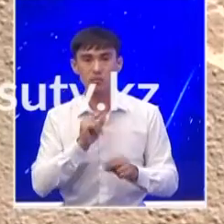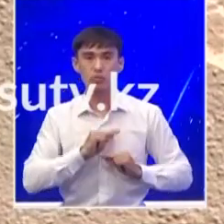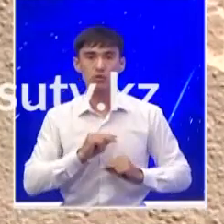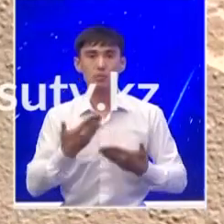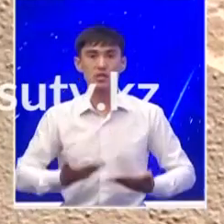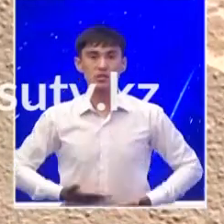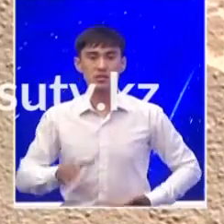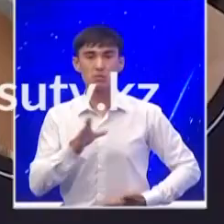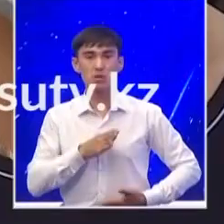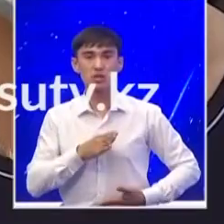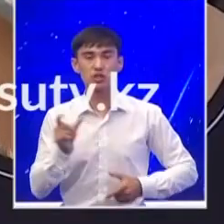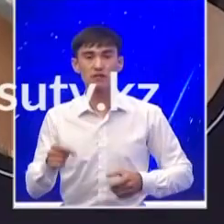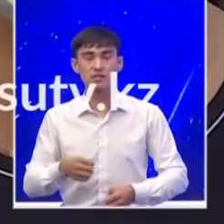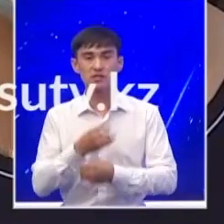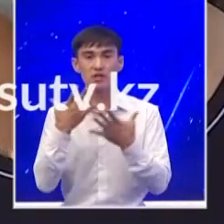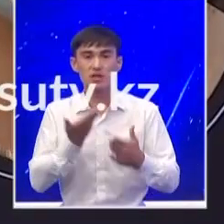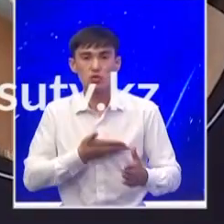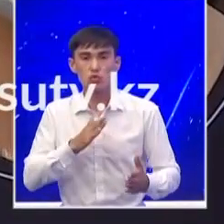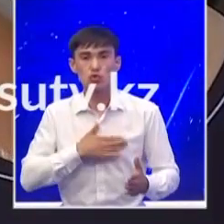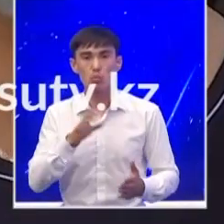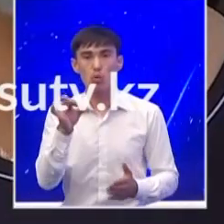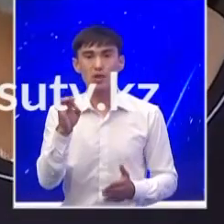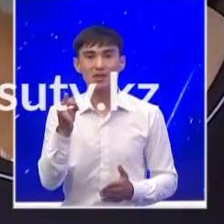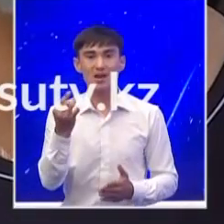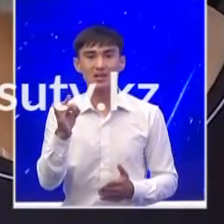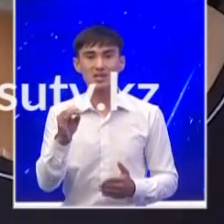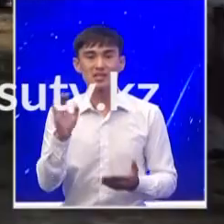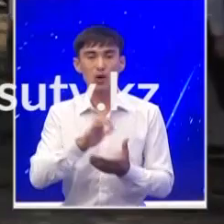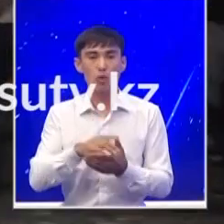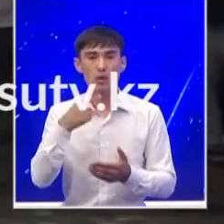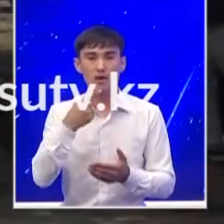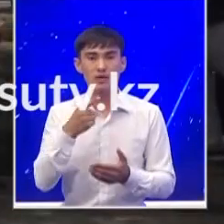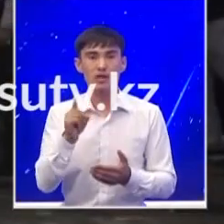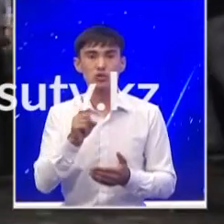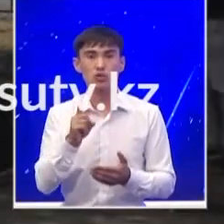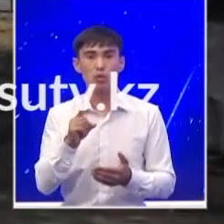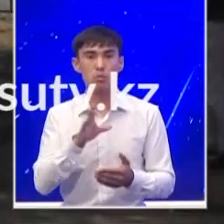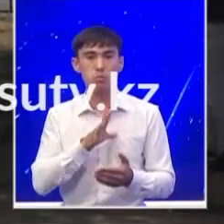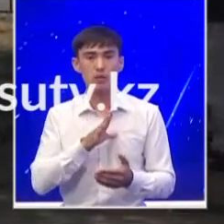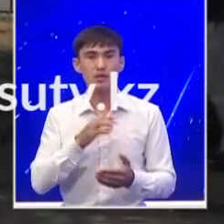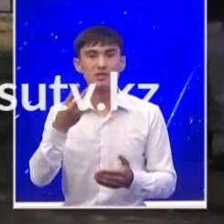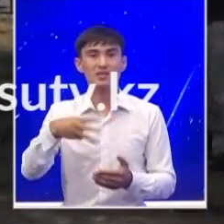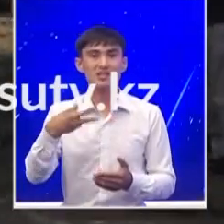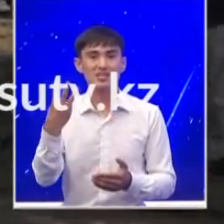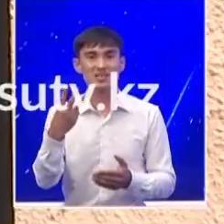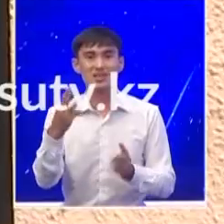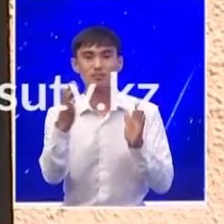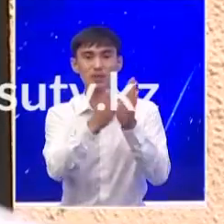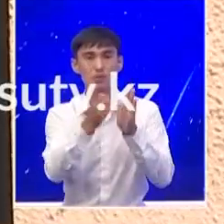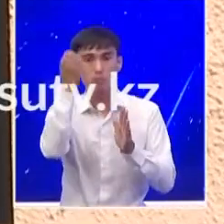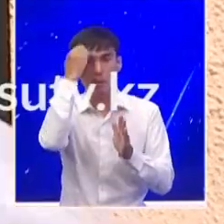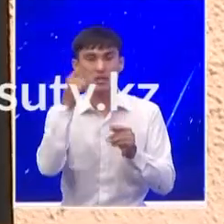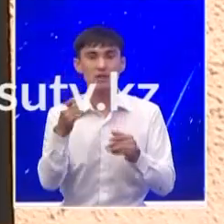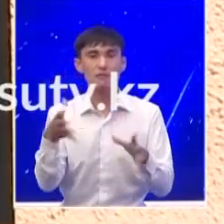был человеком со светлой душой, говорят о Болаткали Байгосынове его знакомые. К слову, это 33-я по счету плита. Всего по